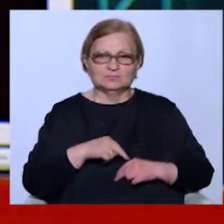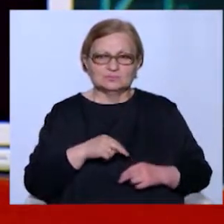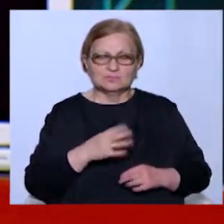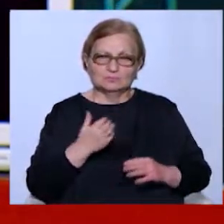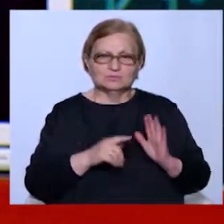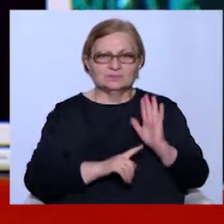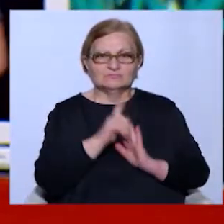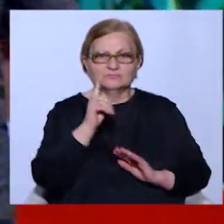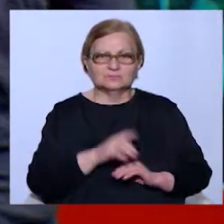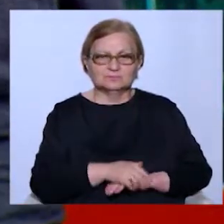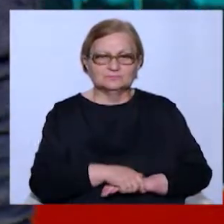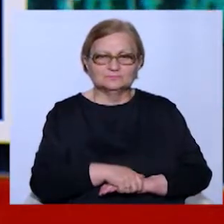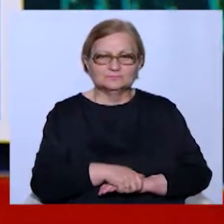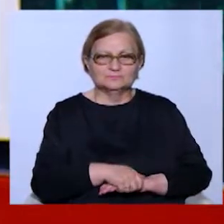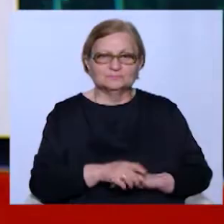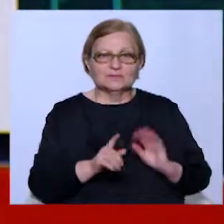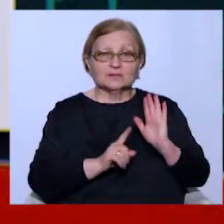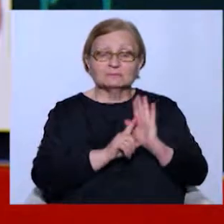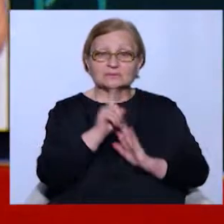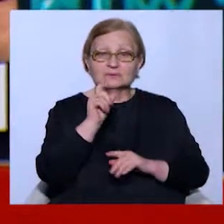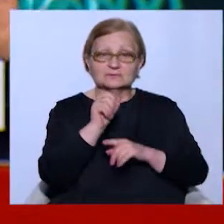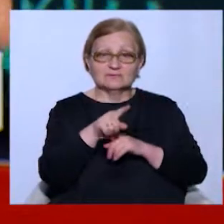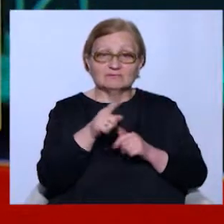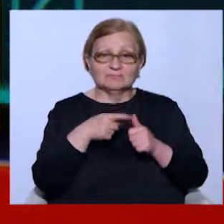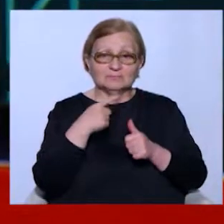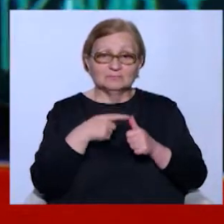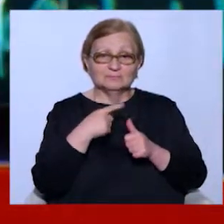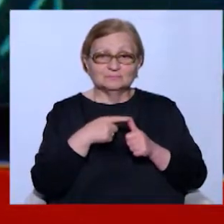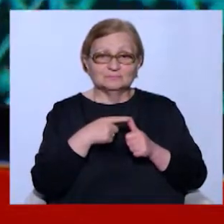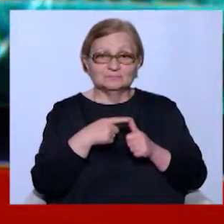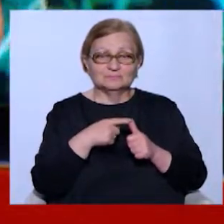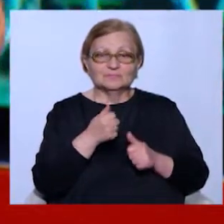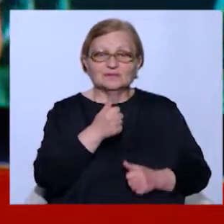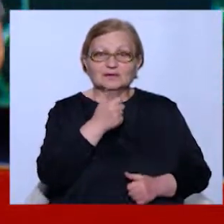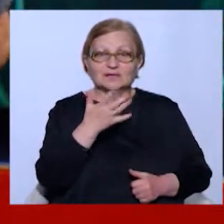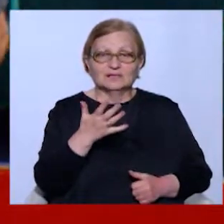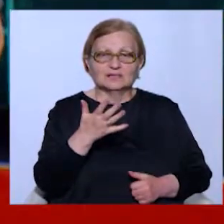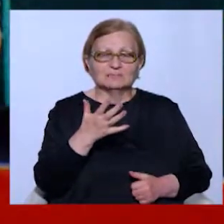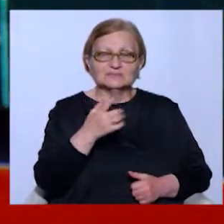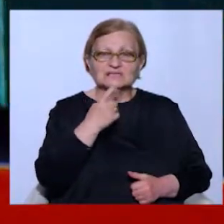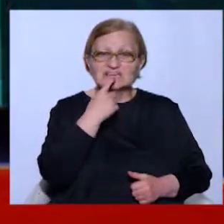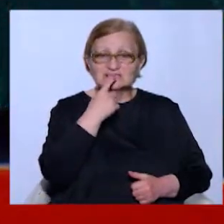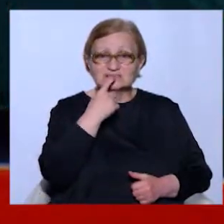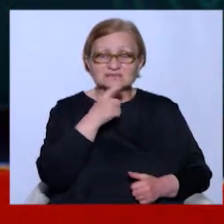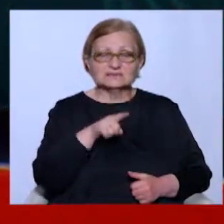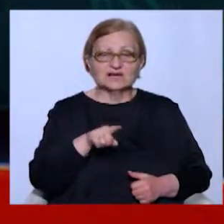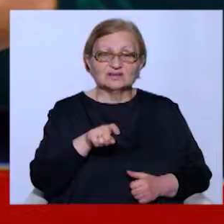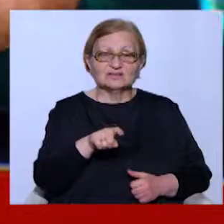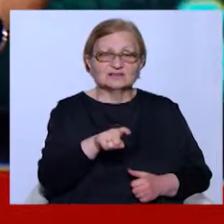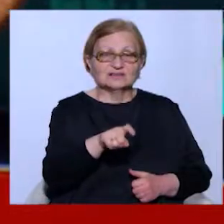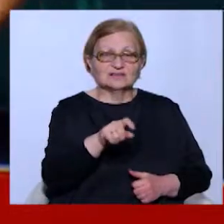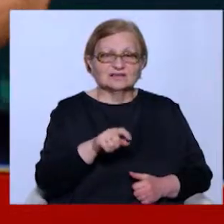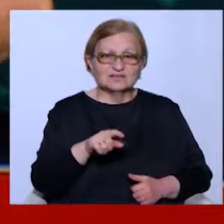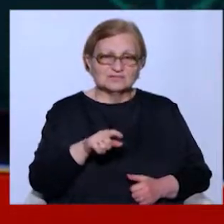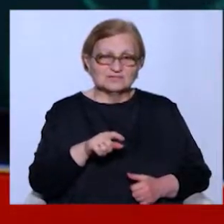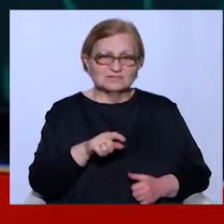დავიწყოთ. პირველ დავალებას ქვია რამდენი წლისაა ჭიაყელა. მოიმარჯვეთ